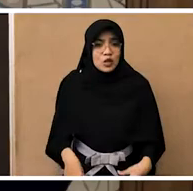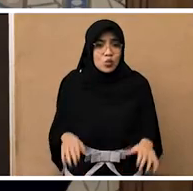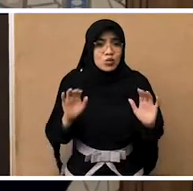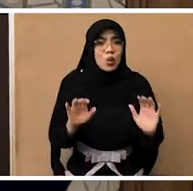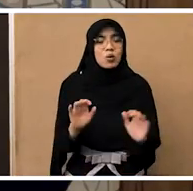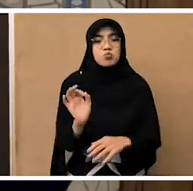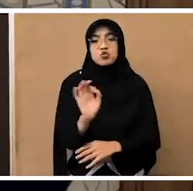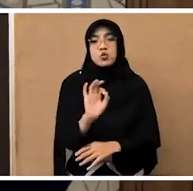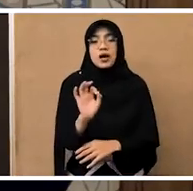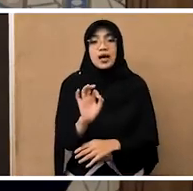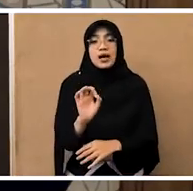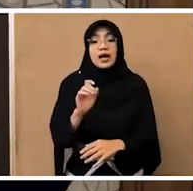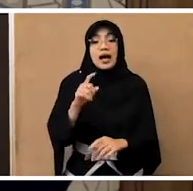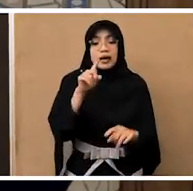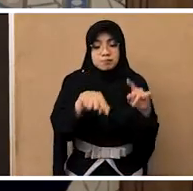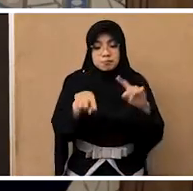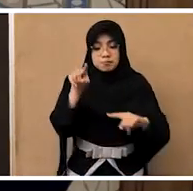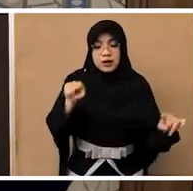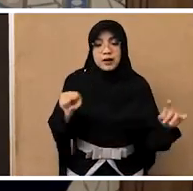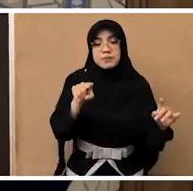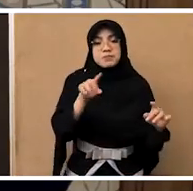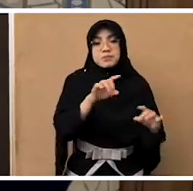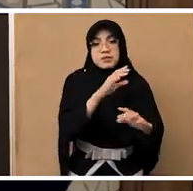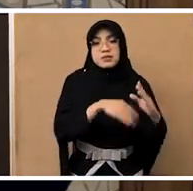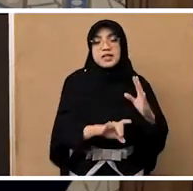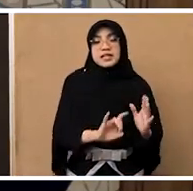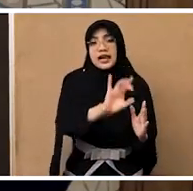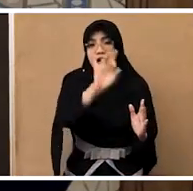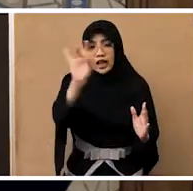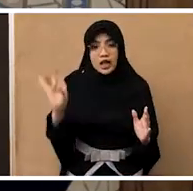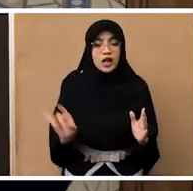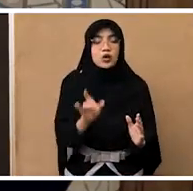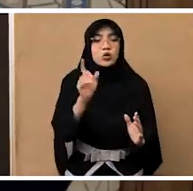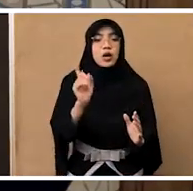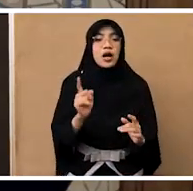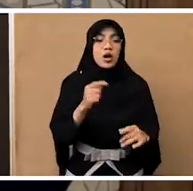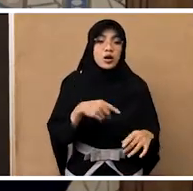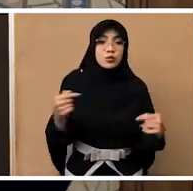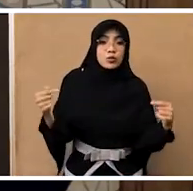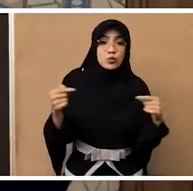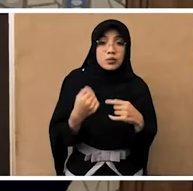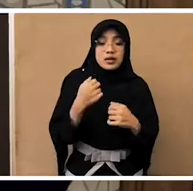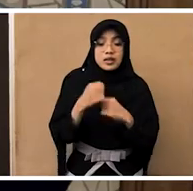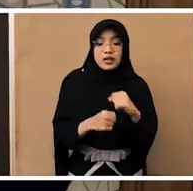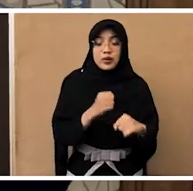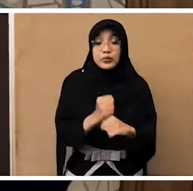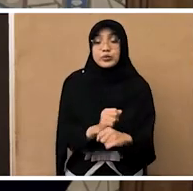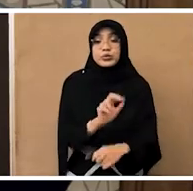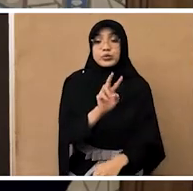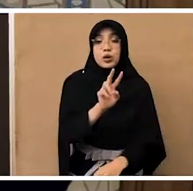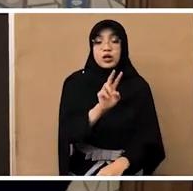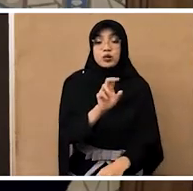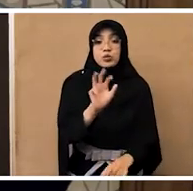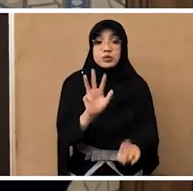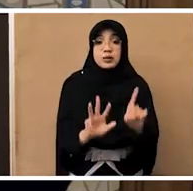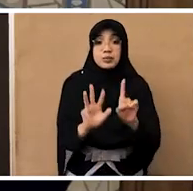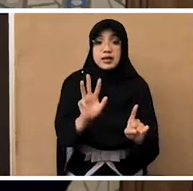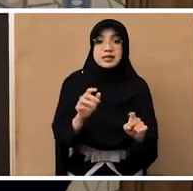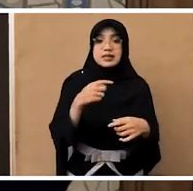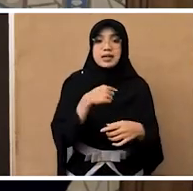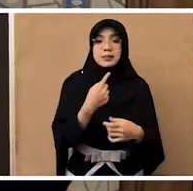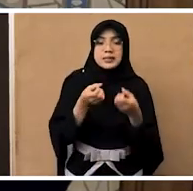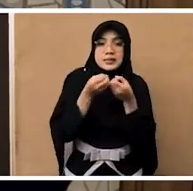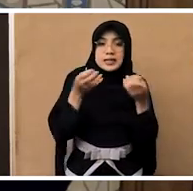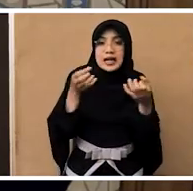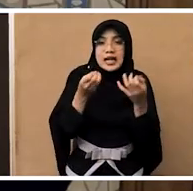gitu ya dan bahkan ragam disabilitas lainnya begitu nah di dalam konteks ini di 2019 kami sudah menyampaikan